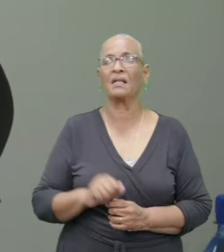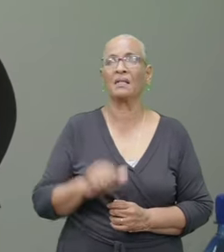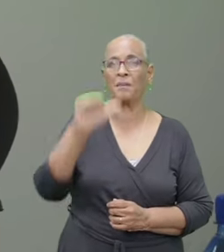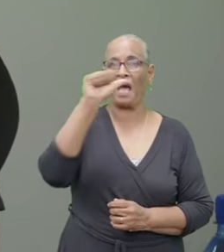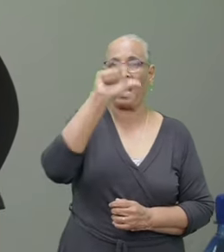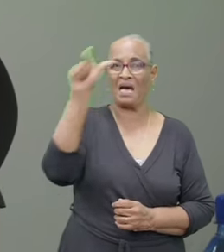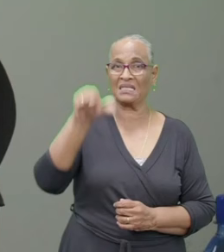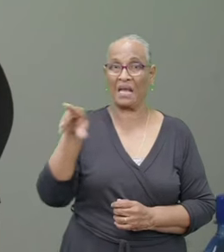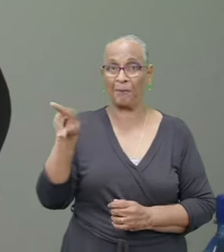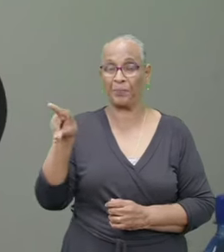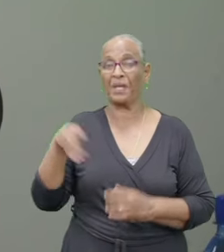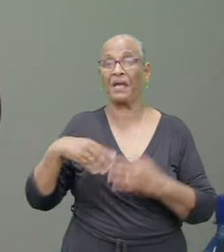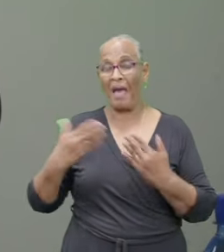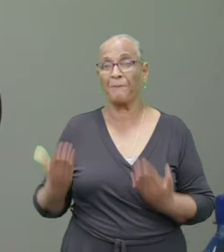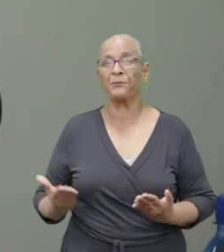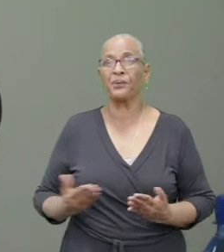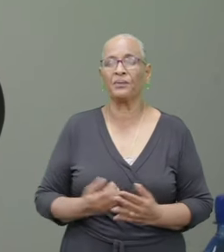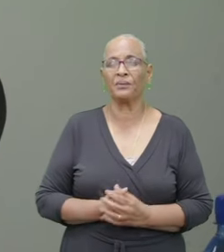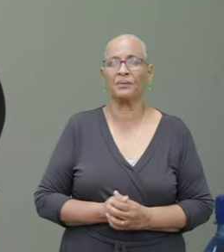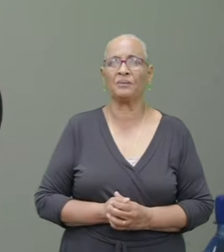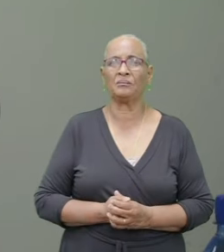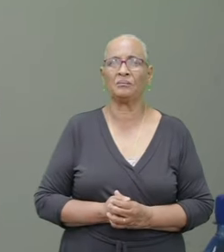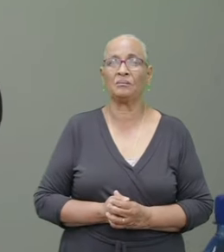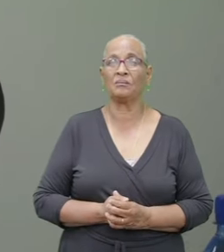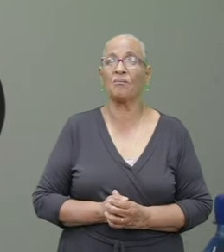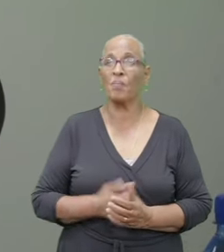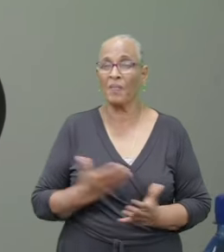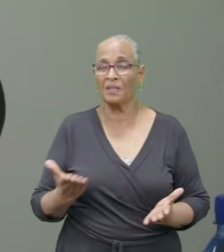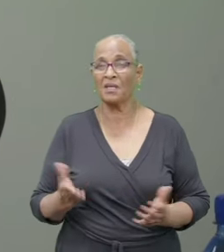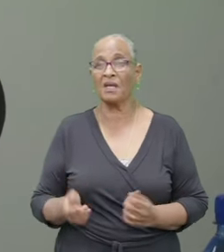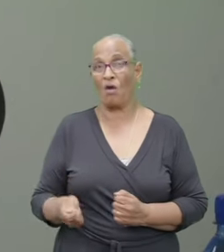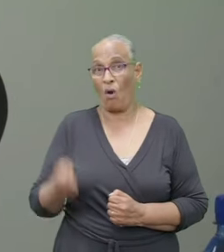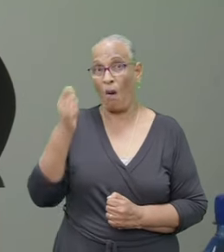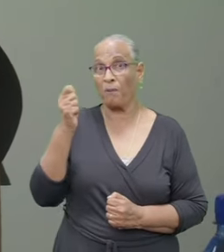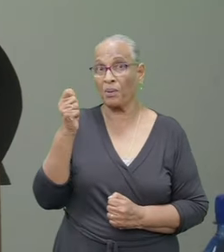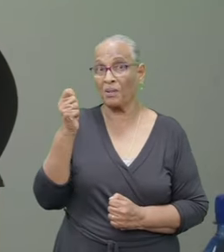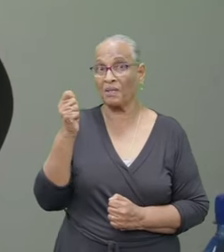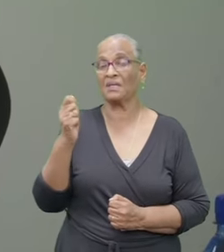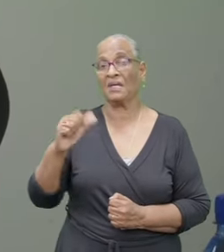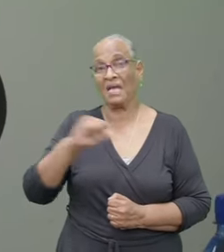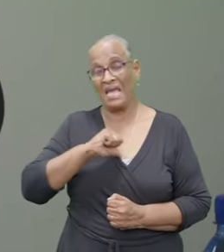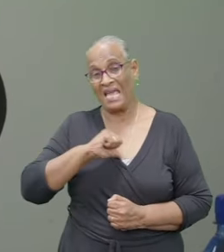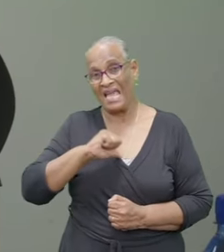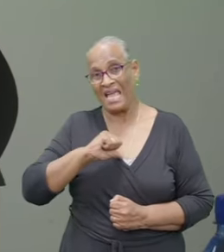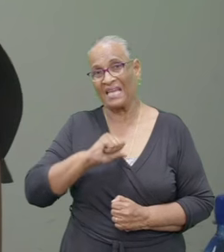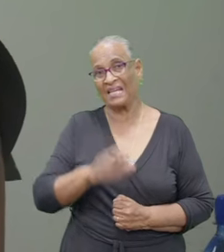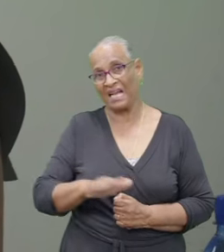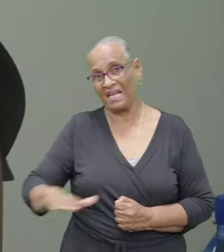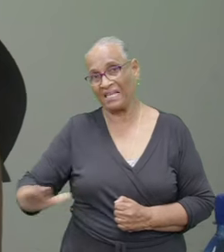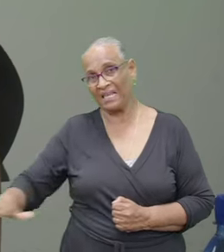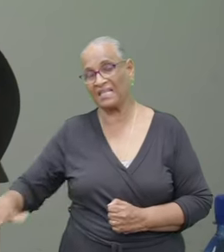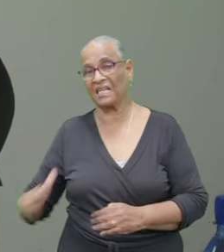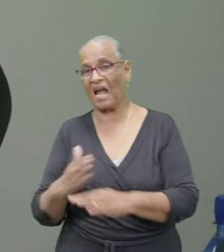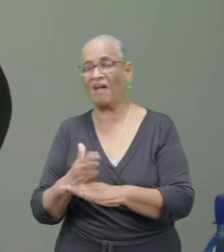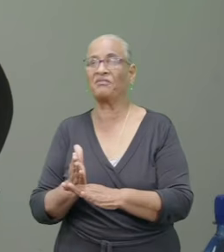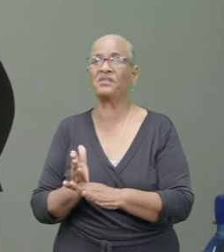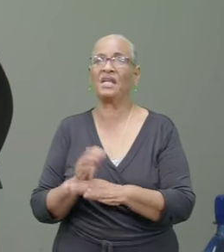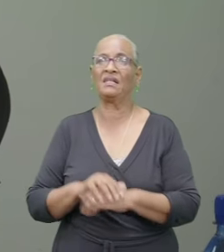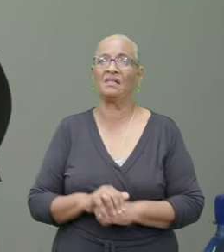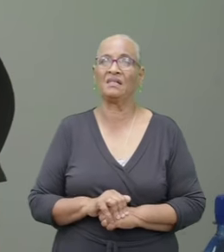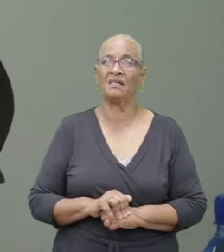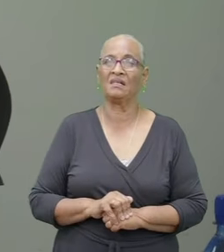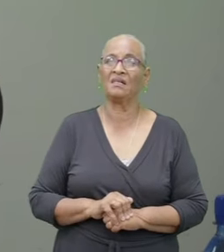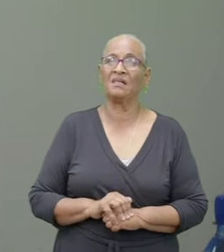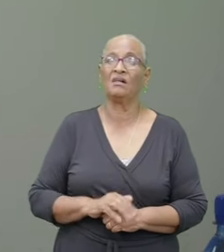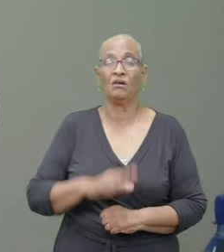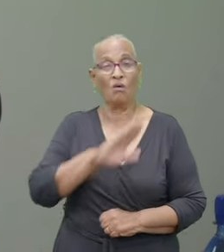gespecialiseerde verpleegkundigen, waar wij met hebben opgeleid, natuurlijk op onze eigen kinderintensieve afdeling, hebben wij met ook voor